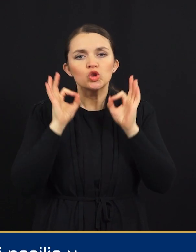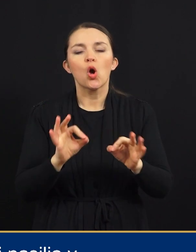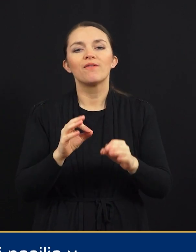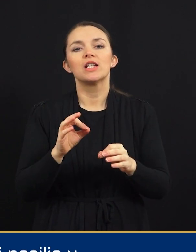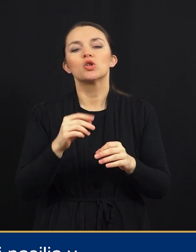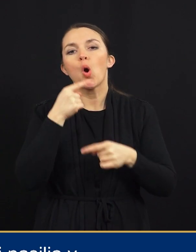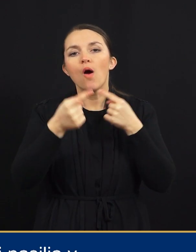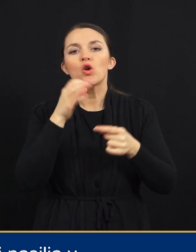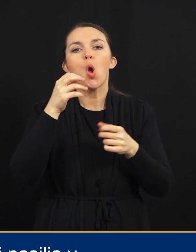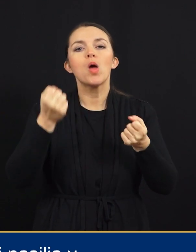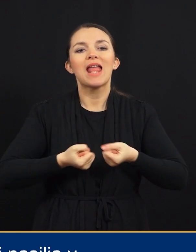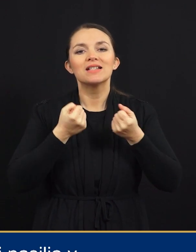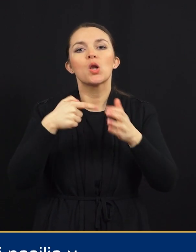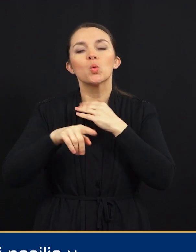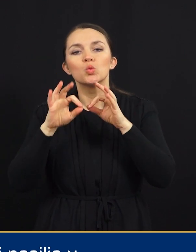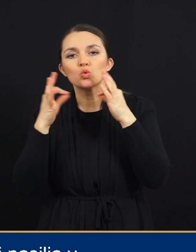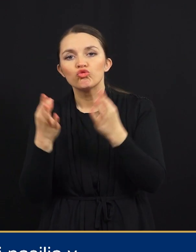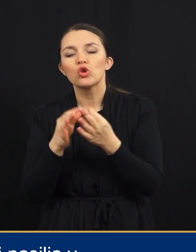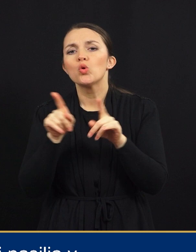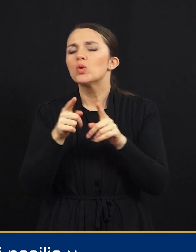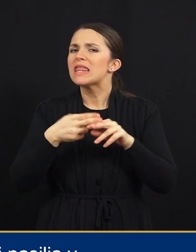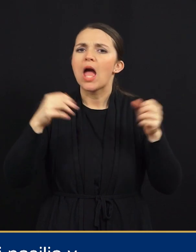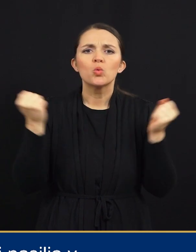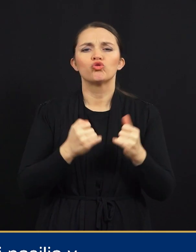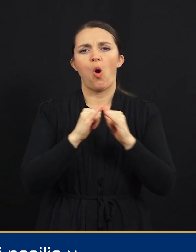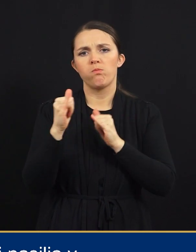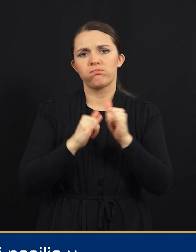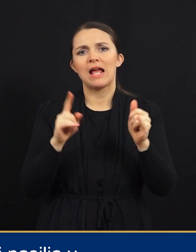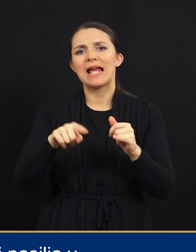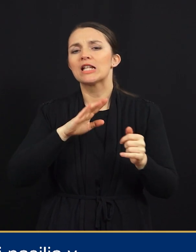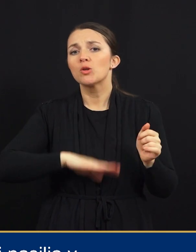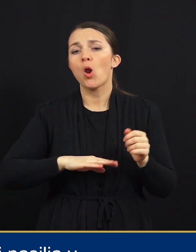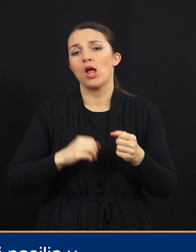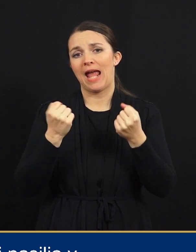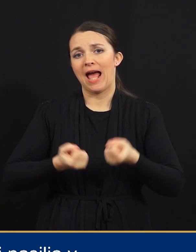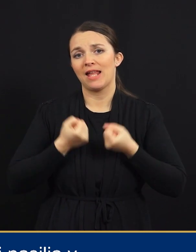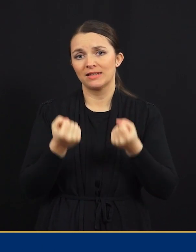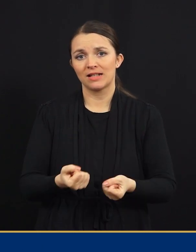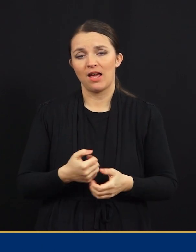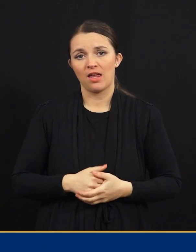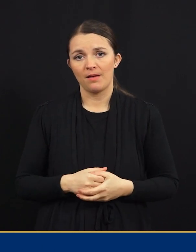učinkovito naslavljati nasilja v družini, tudi najhujših oblik in spolnega nasilja.